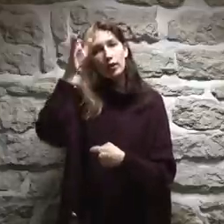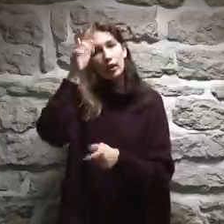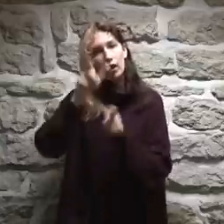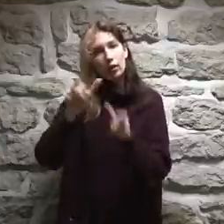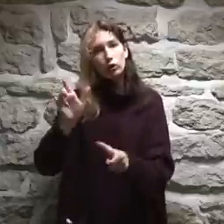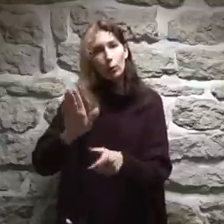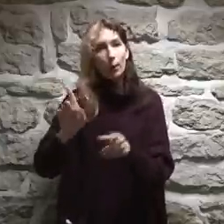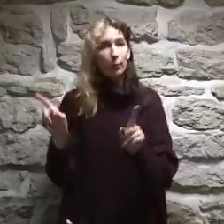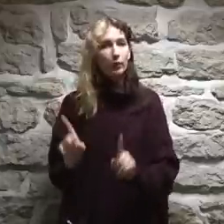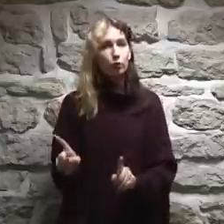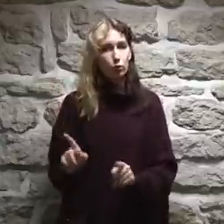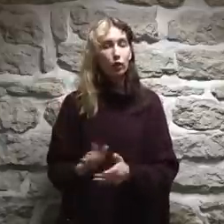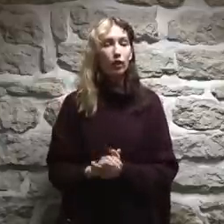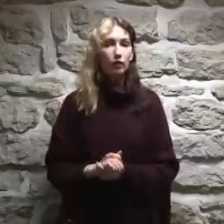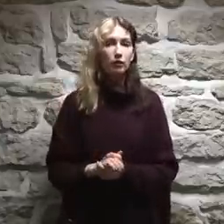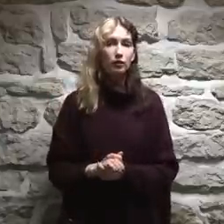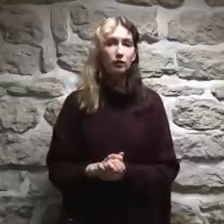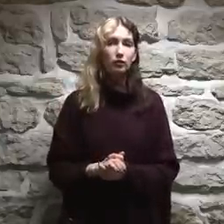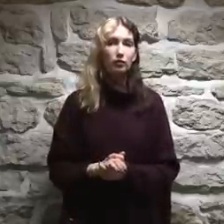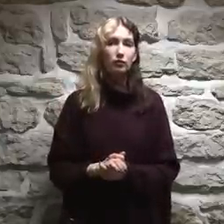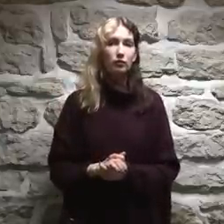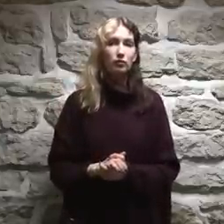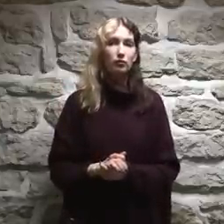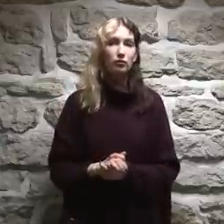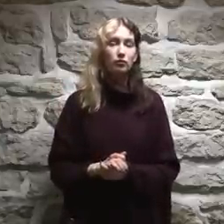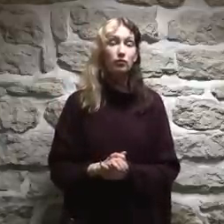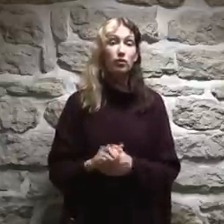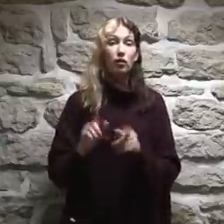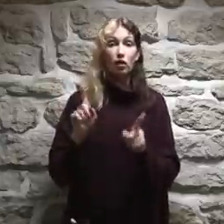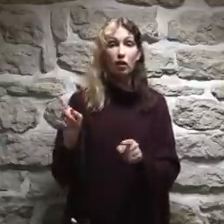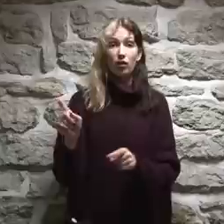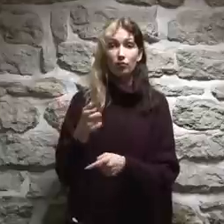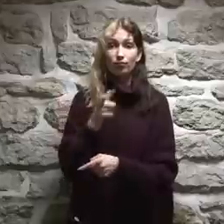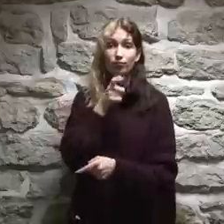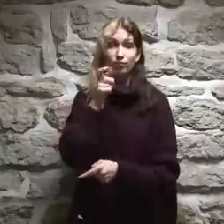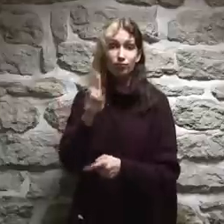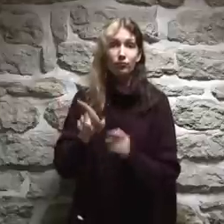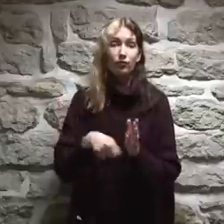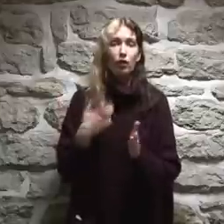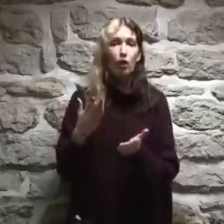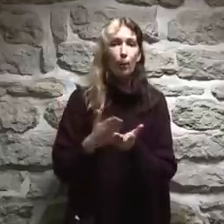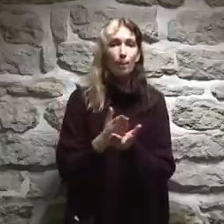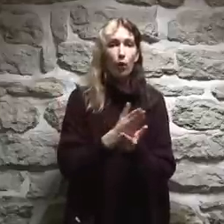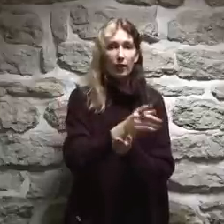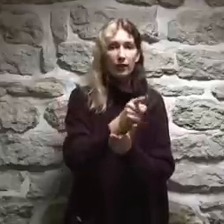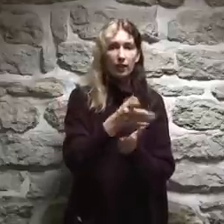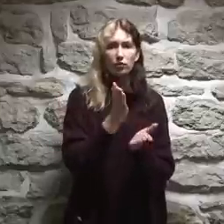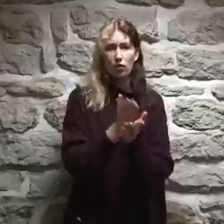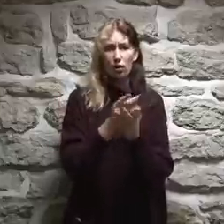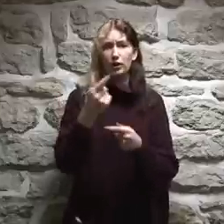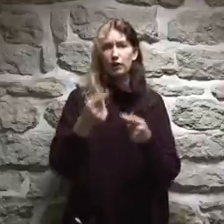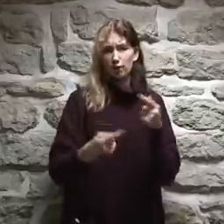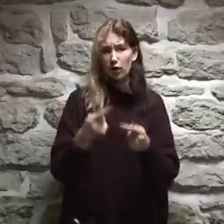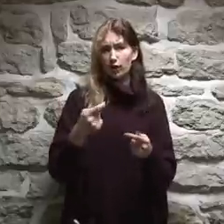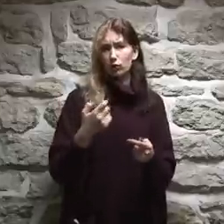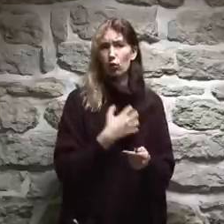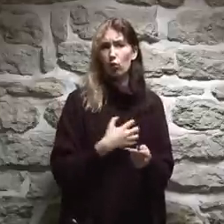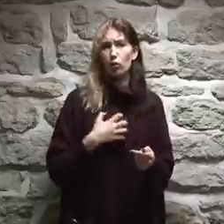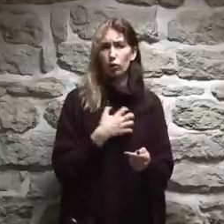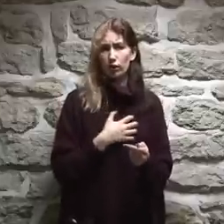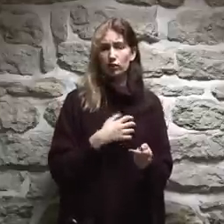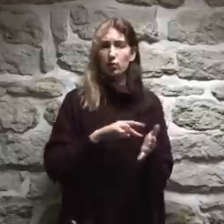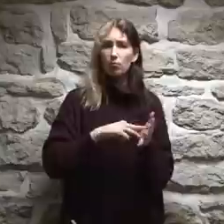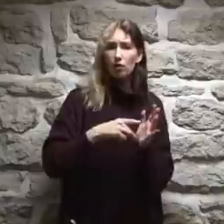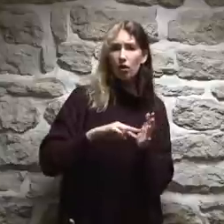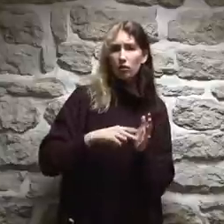jagavad. Aga veel küsimuse alguse juurest, et poliitikas alati need vaidlused on olulised, kus tehakse